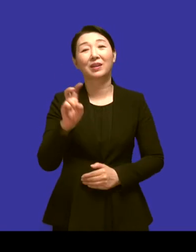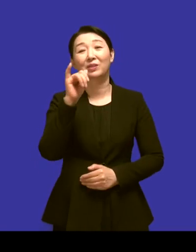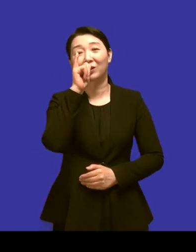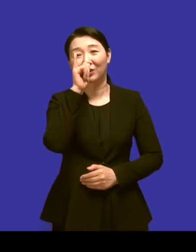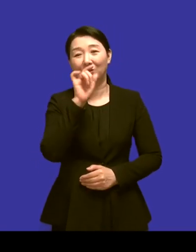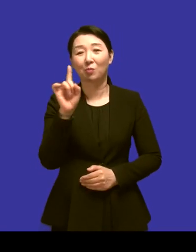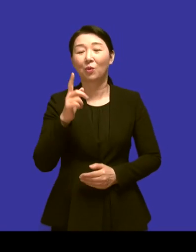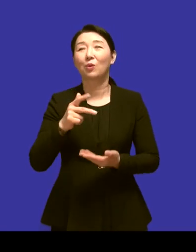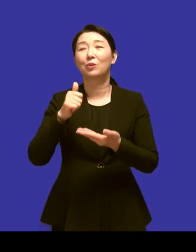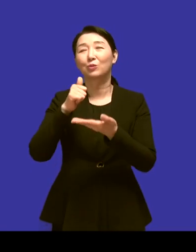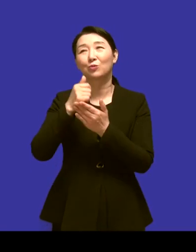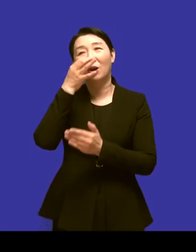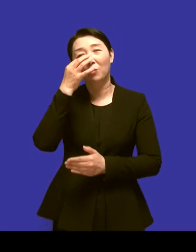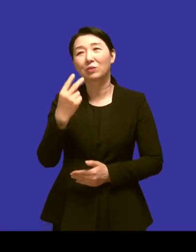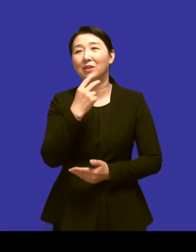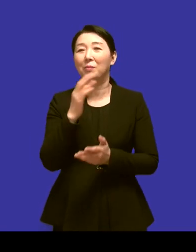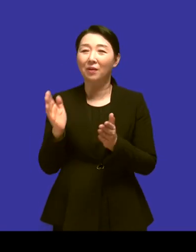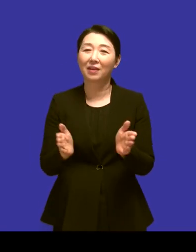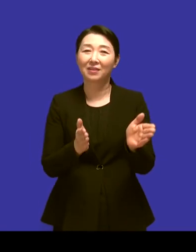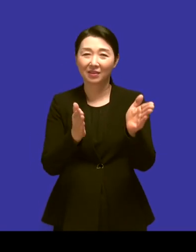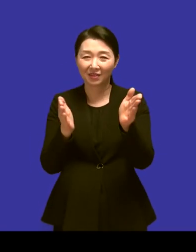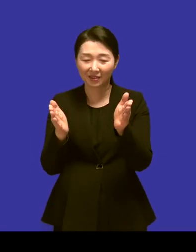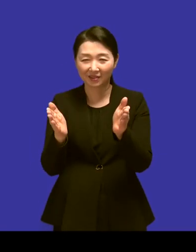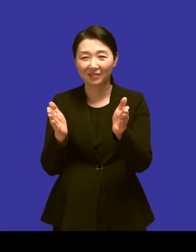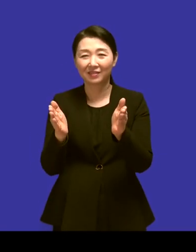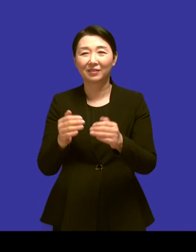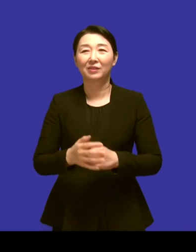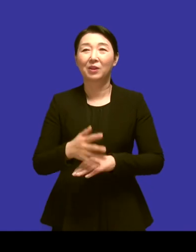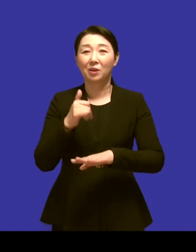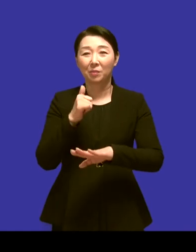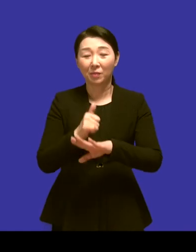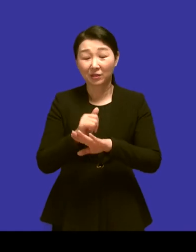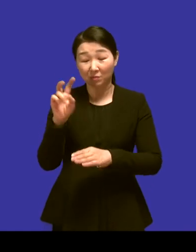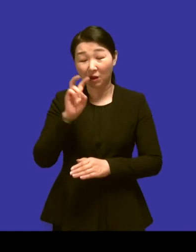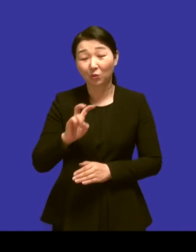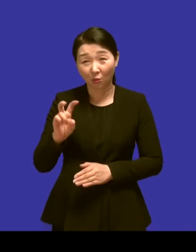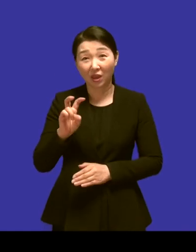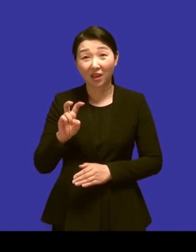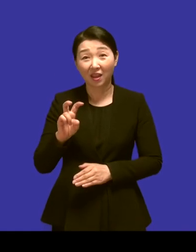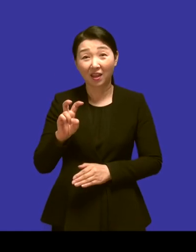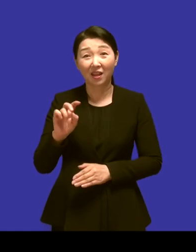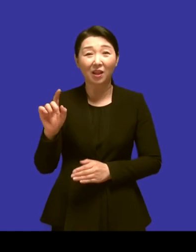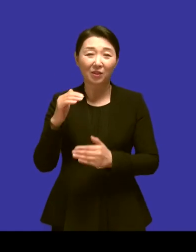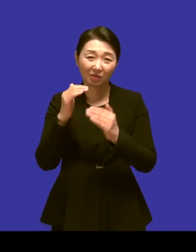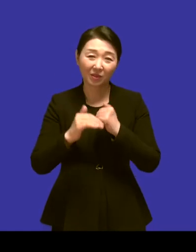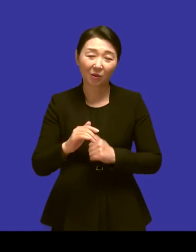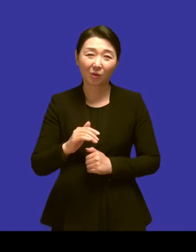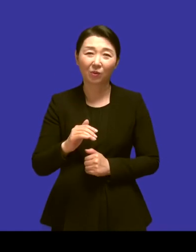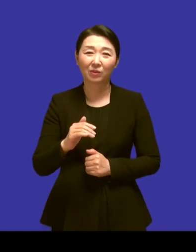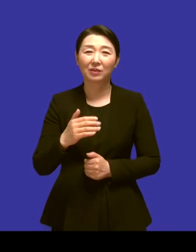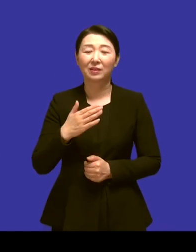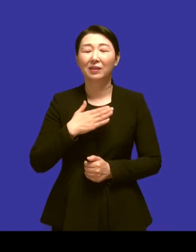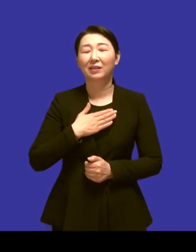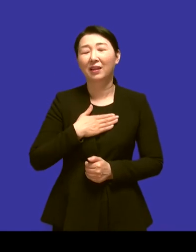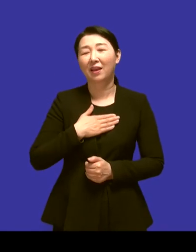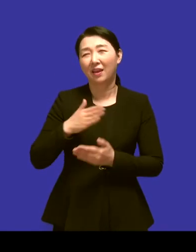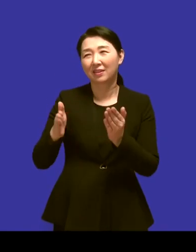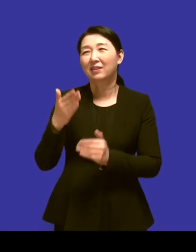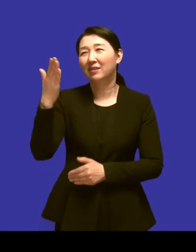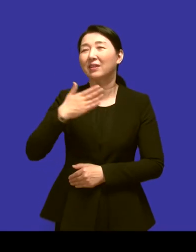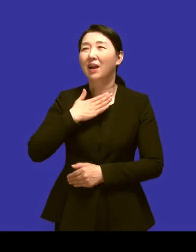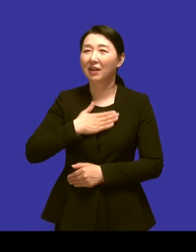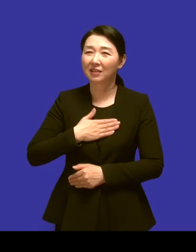나왔던 게 주가 보이신 생명의 길 이제 후렴구에 나의 기회를 오직 그가 아시나니 그가 나를 단련하신 후에 내가 그로부터